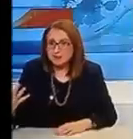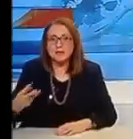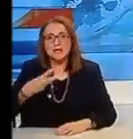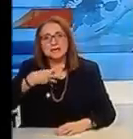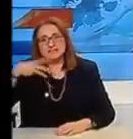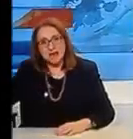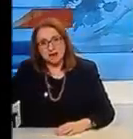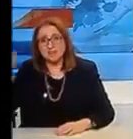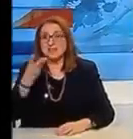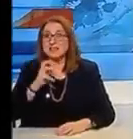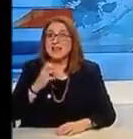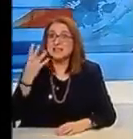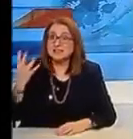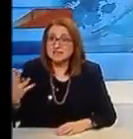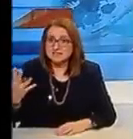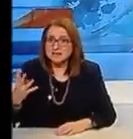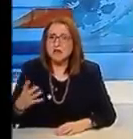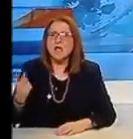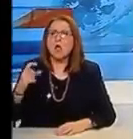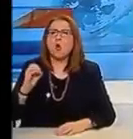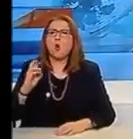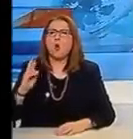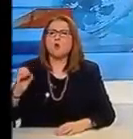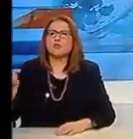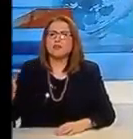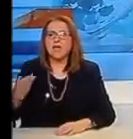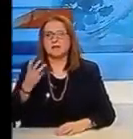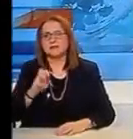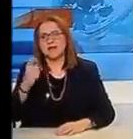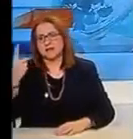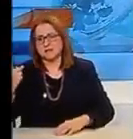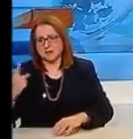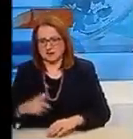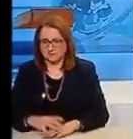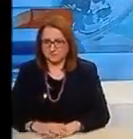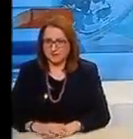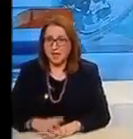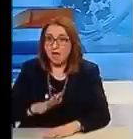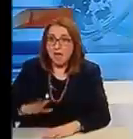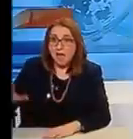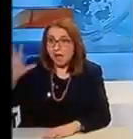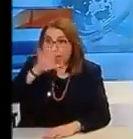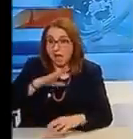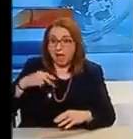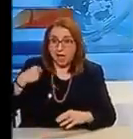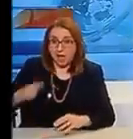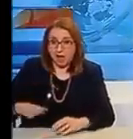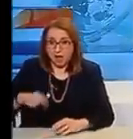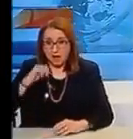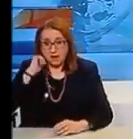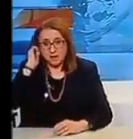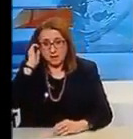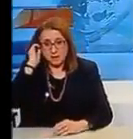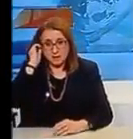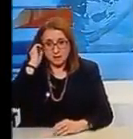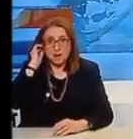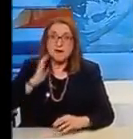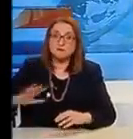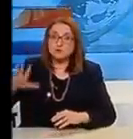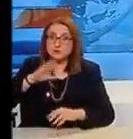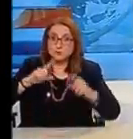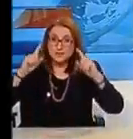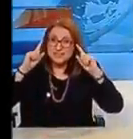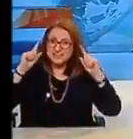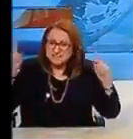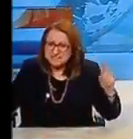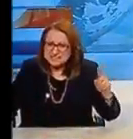Ξάνθης 34 και Ορδέας 31. Από αυτούς τους δήμους, 7, Ήτη, η Κηφισιά, η Καστοριά,